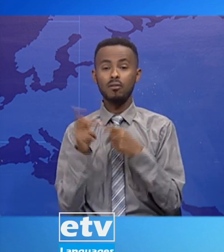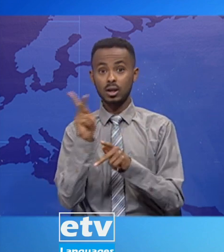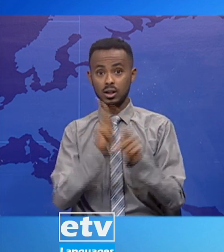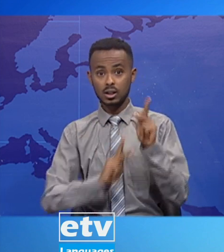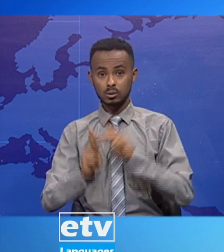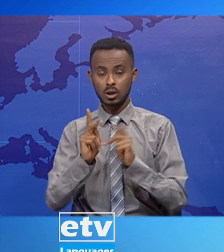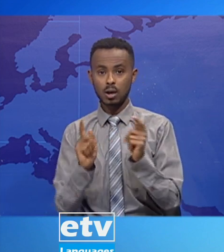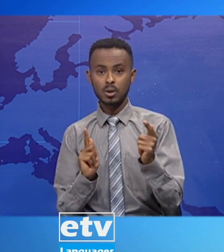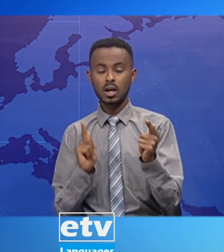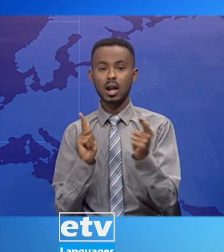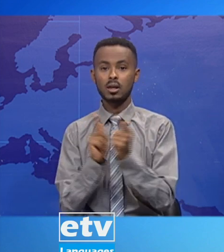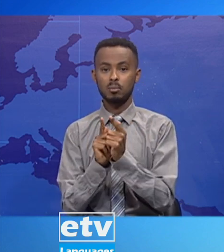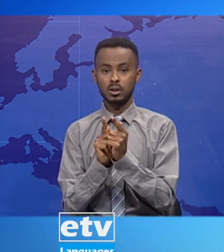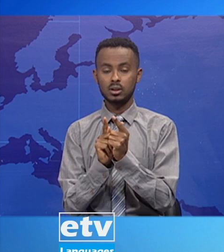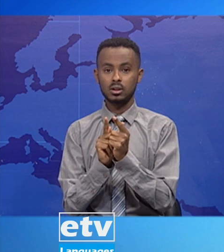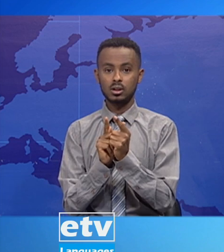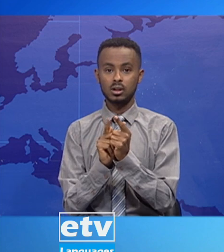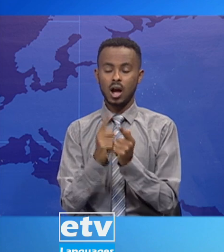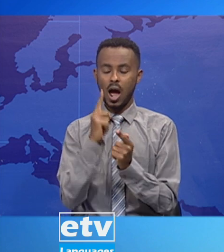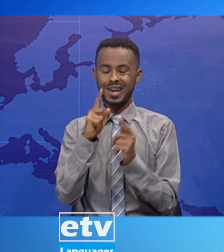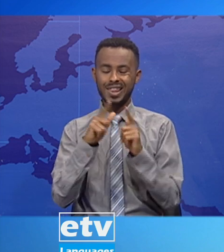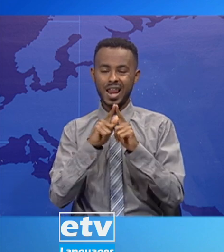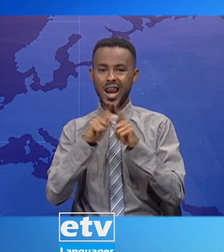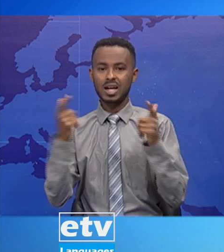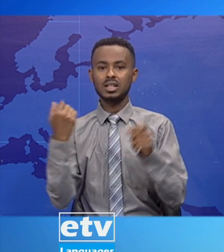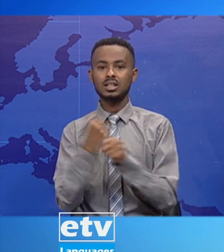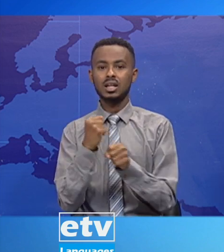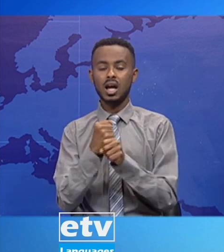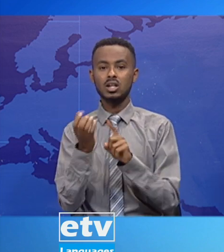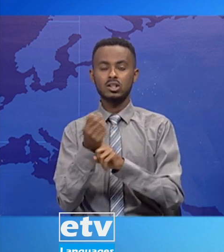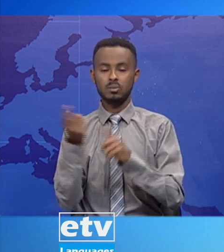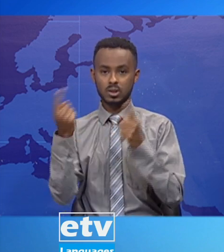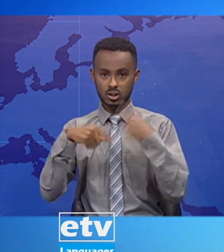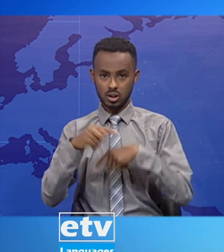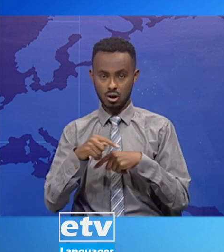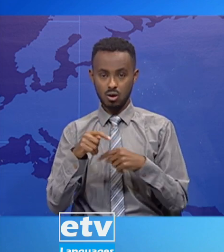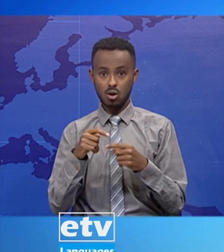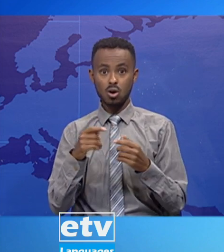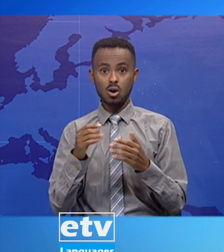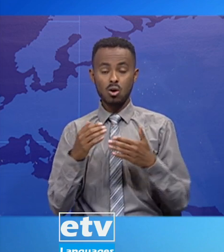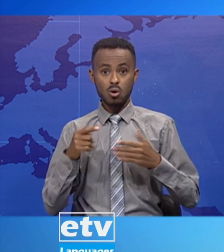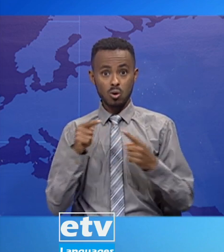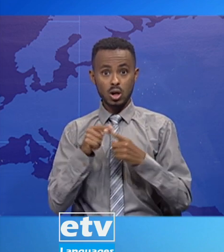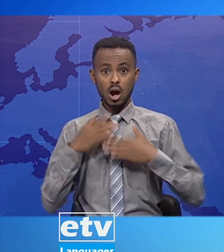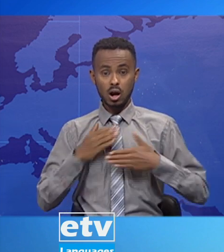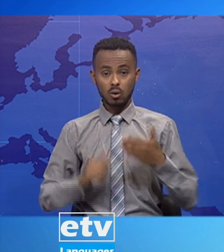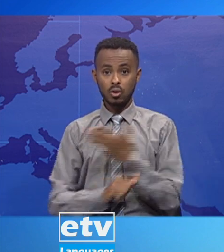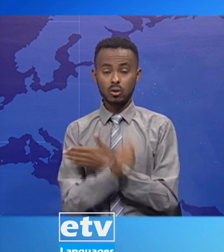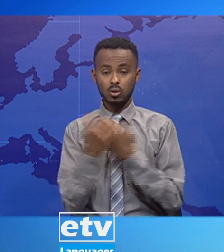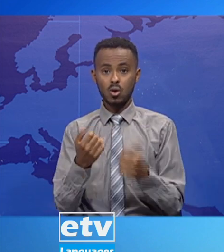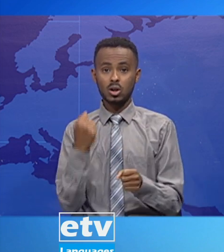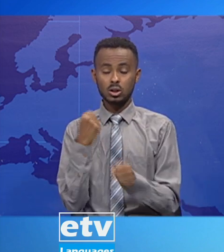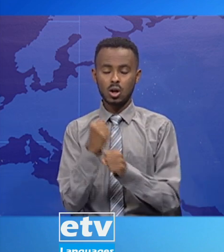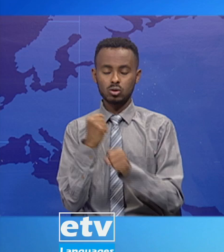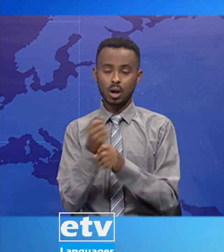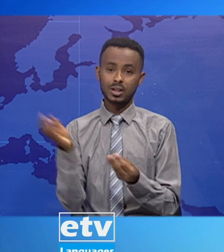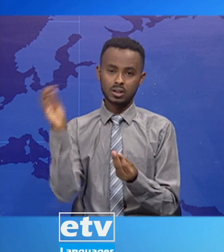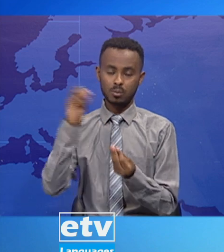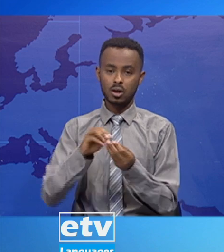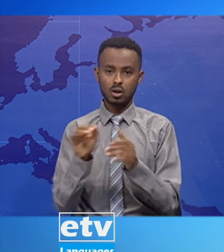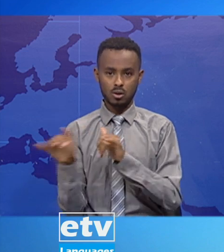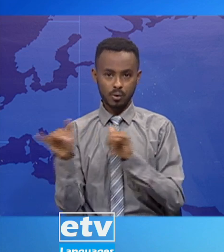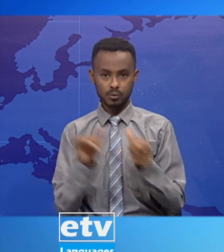ጋር መገናኝበት አንድ ትልቅ ስራ ይዤ መጥቻለሁ። ወደ አካል ጉዳተኝነት አሁን ከሰራሁት ስራ ባሻገር